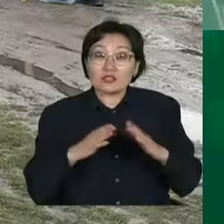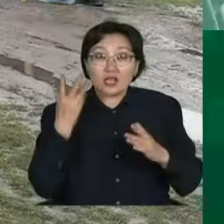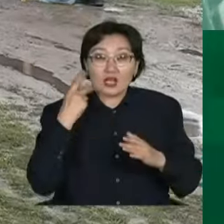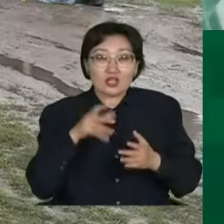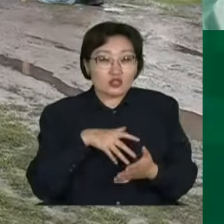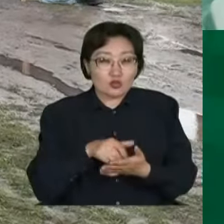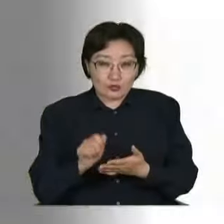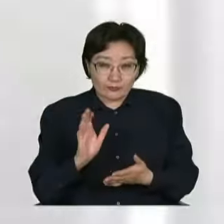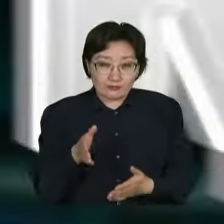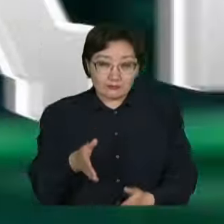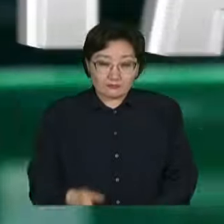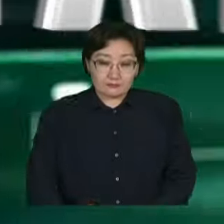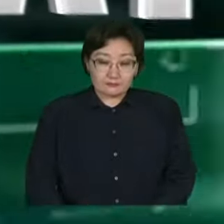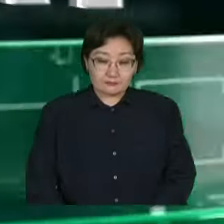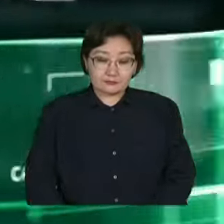қашан сүрілмек?